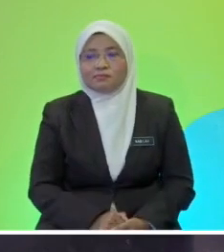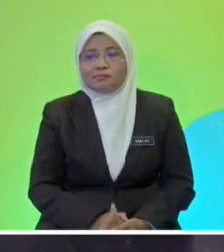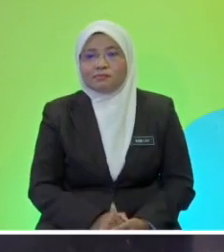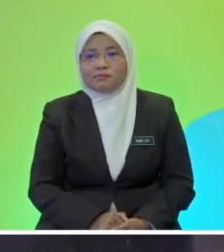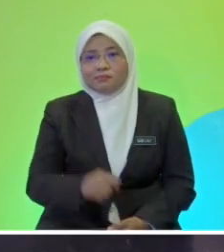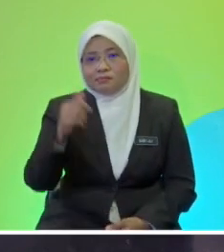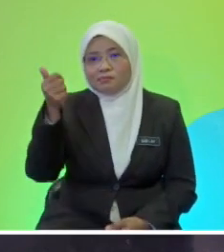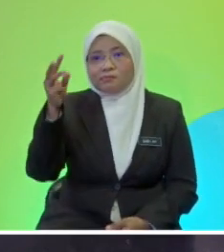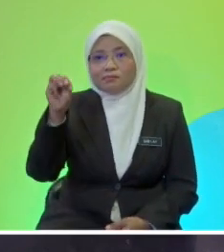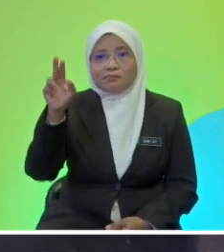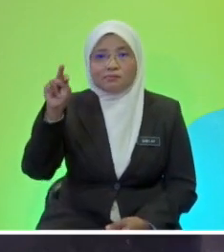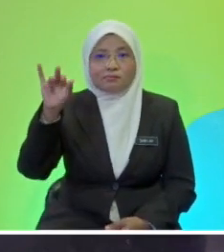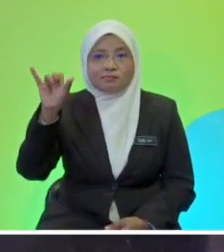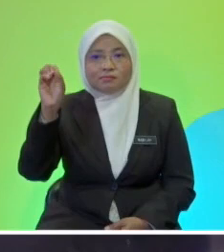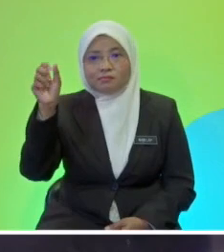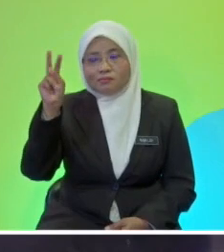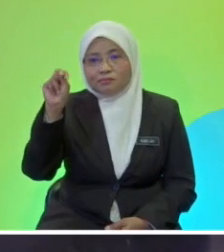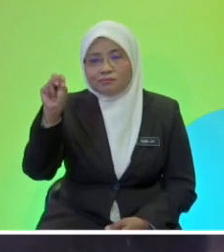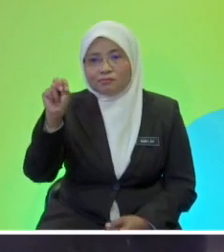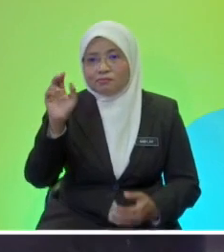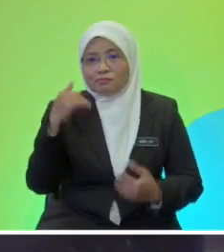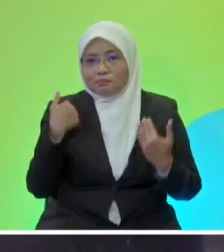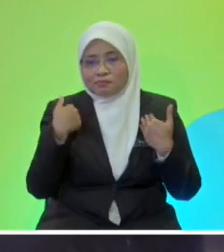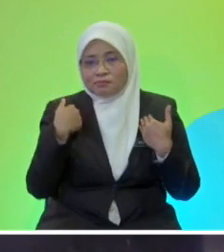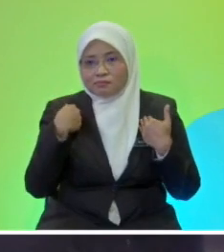m neon oke yang mengandung